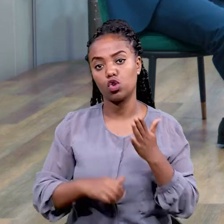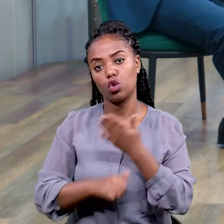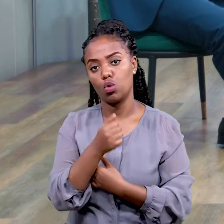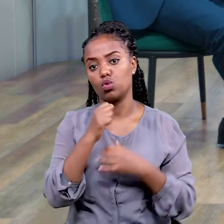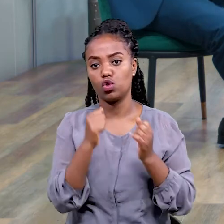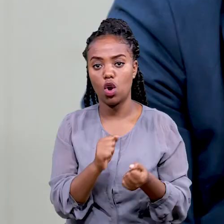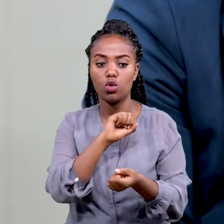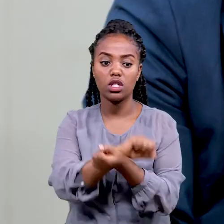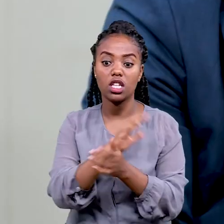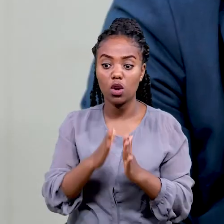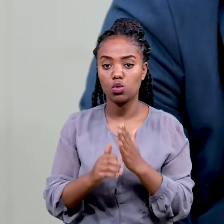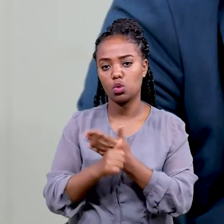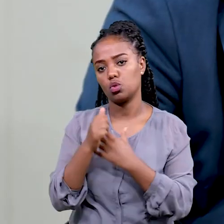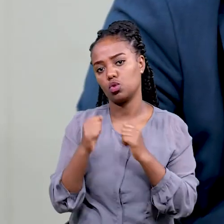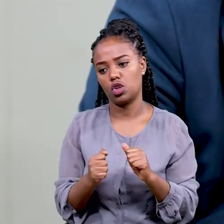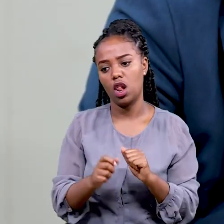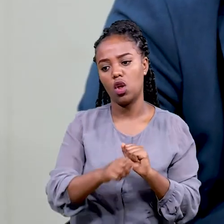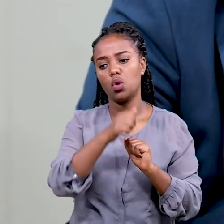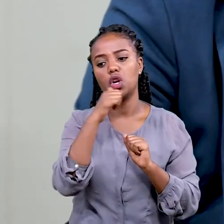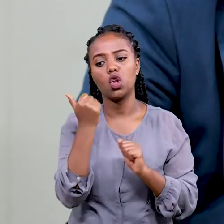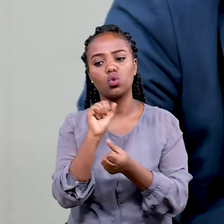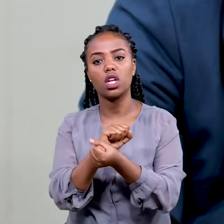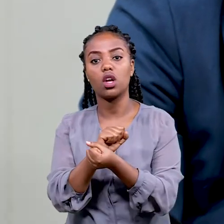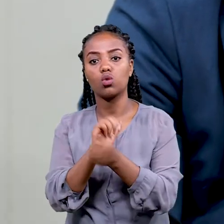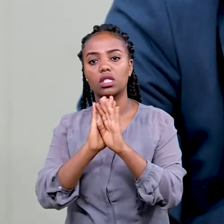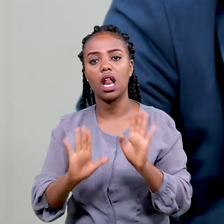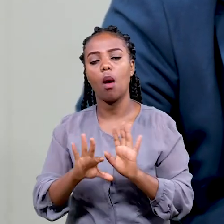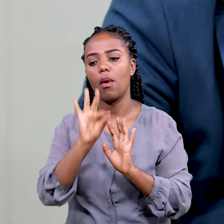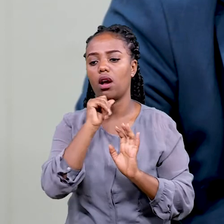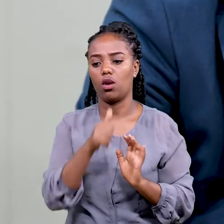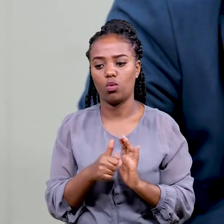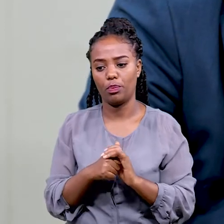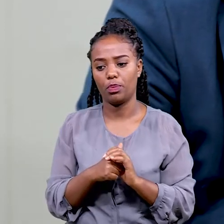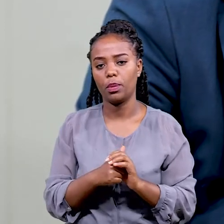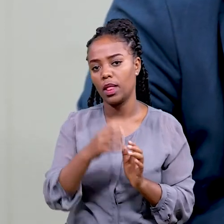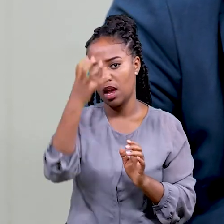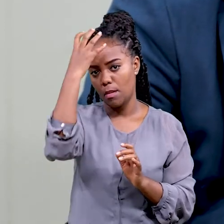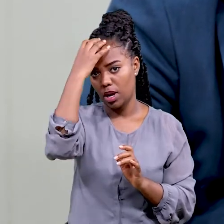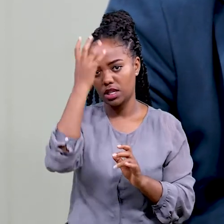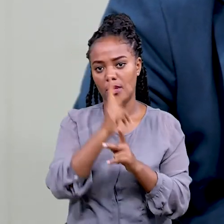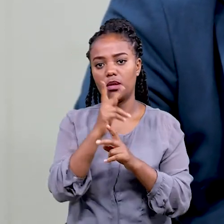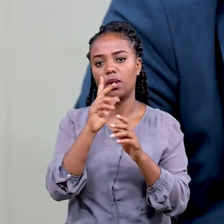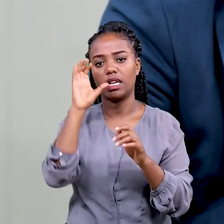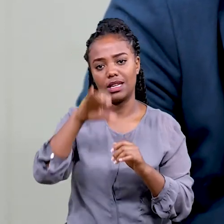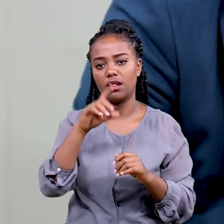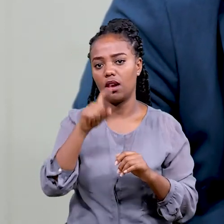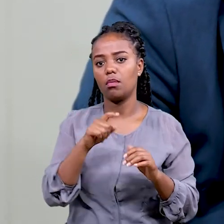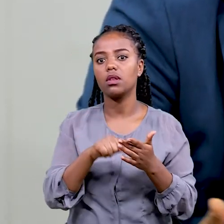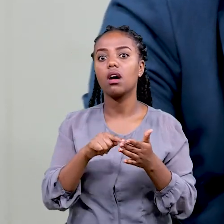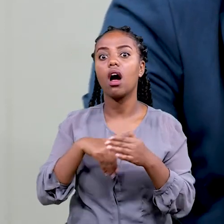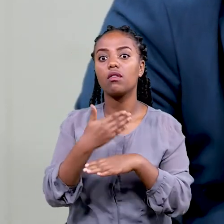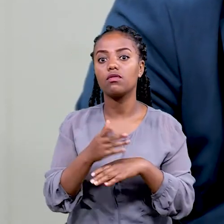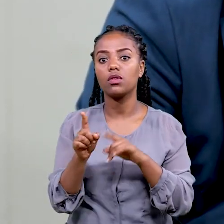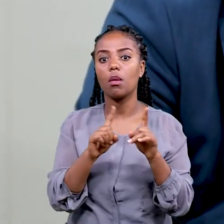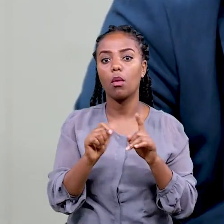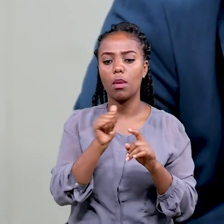ይችላሉ፣ ታራሚዎች ሊጎዱ ይችላሉ፣ ሌሎች ታራሚዎች ሰላማቸውን ያገኙ መንግስት የመጠበቅ ግዴታ አለበት። ከዛ ሲያልፍ